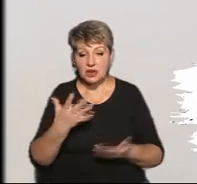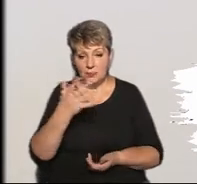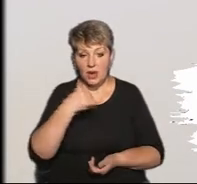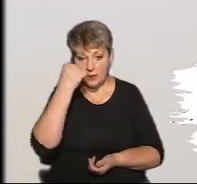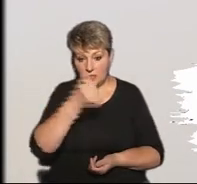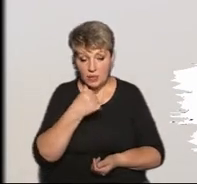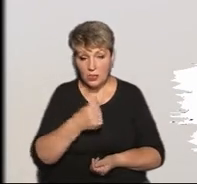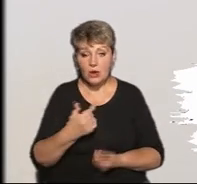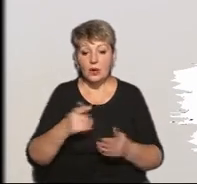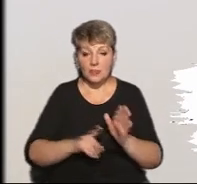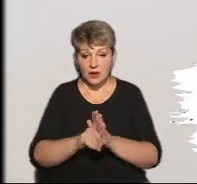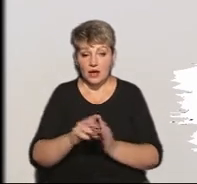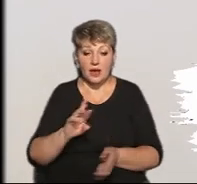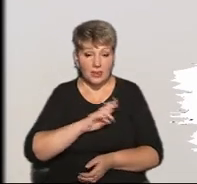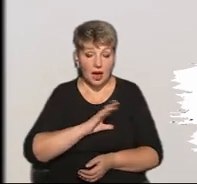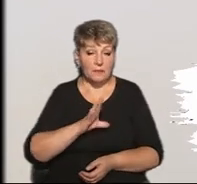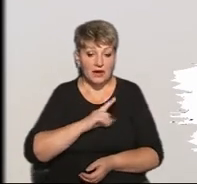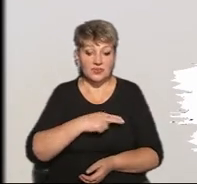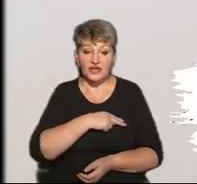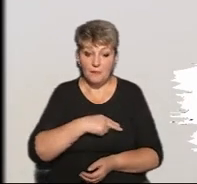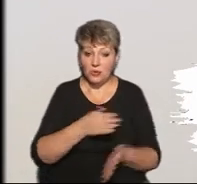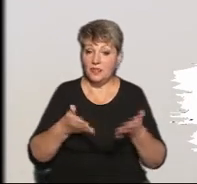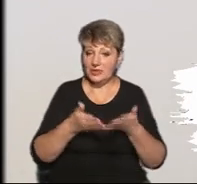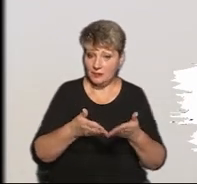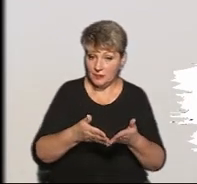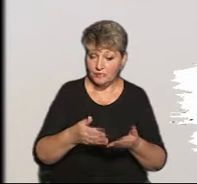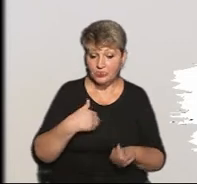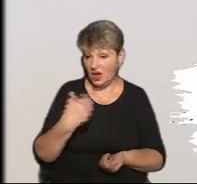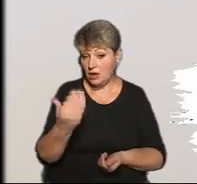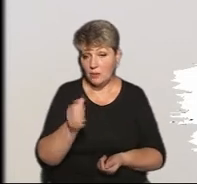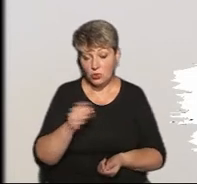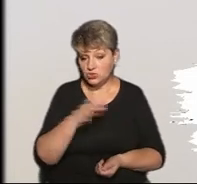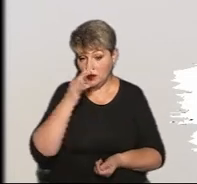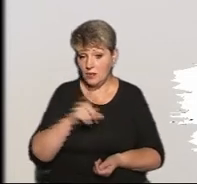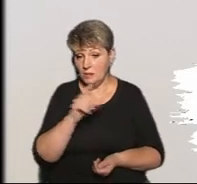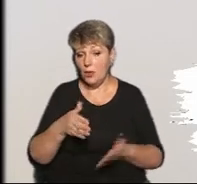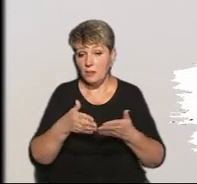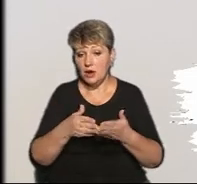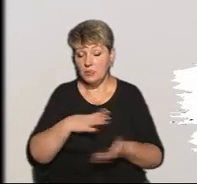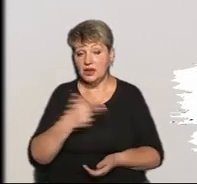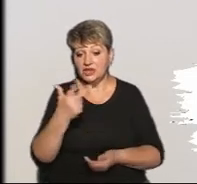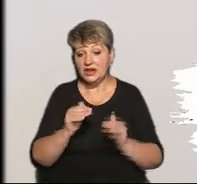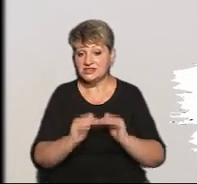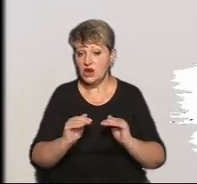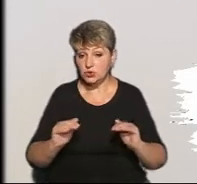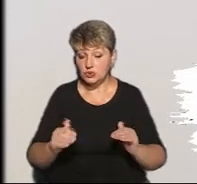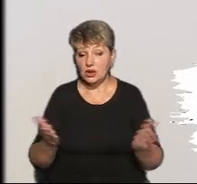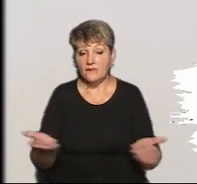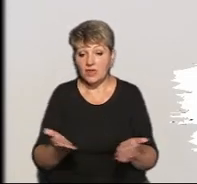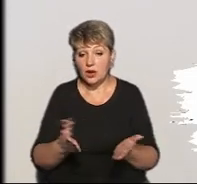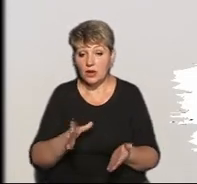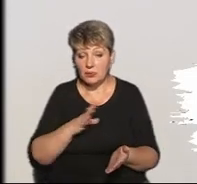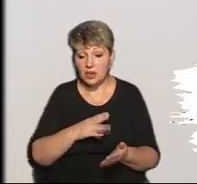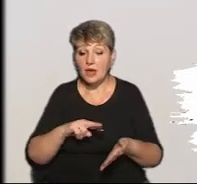почало оживати. Я був депутатом по митниці, то я вам можу відзвітувати по митниці. На митниці було 3 садочки, які в жодному з них